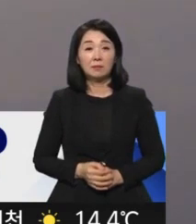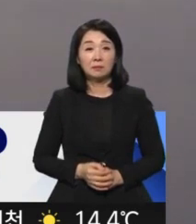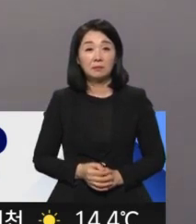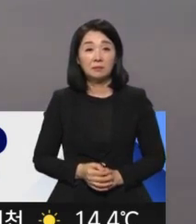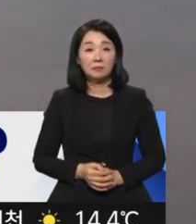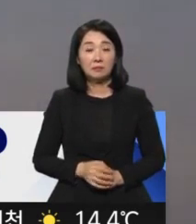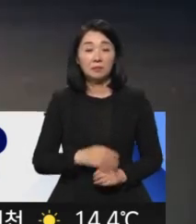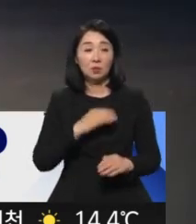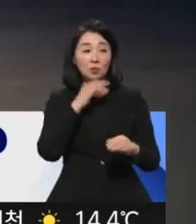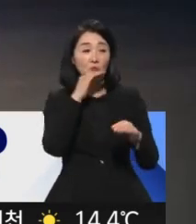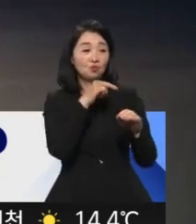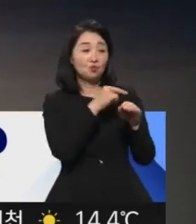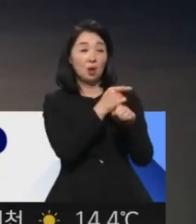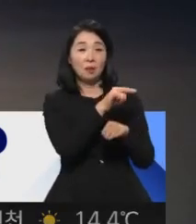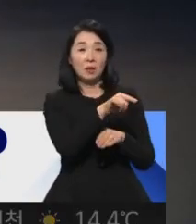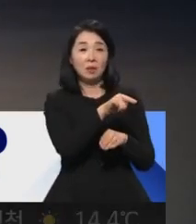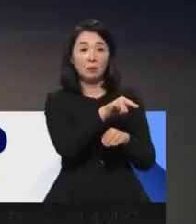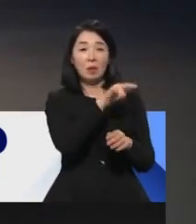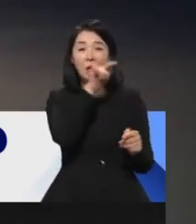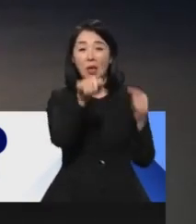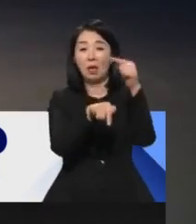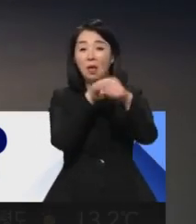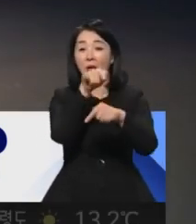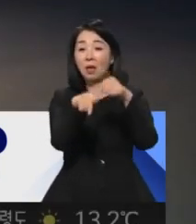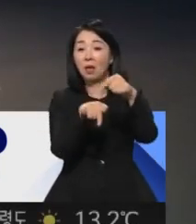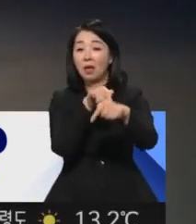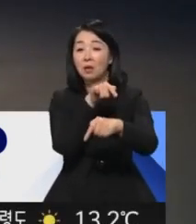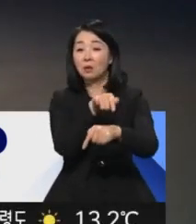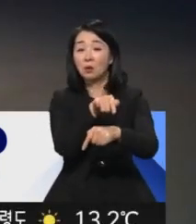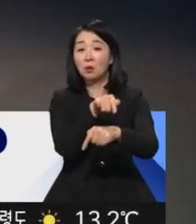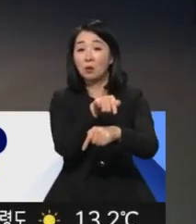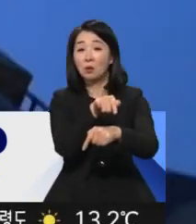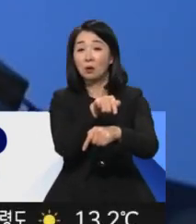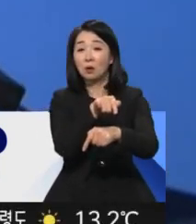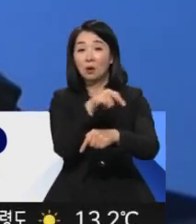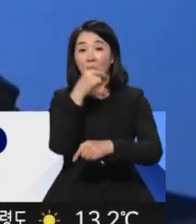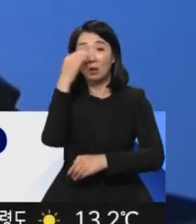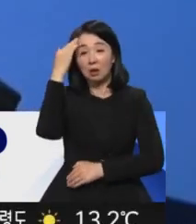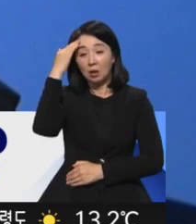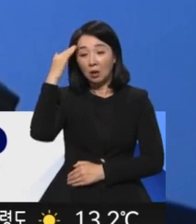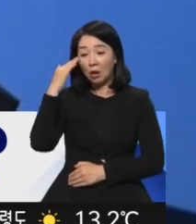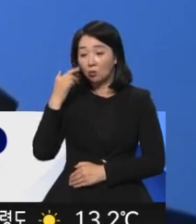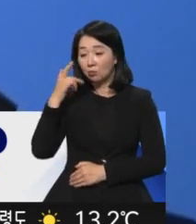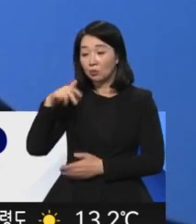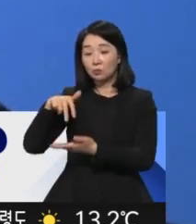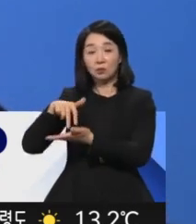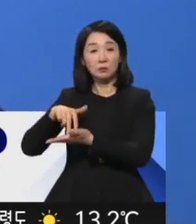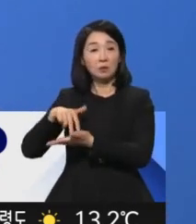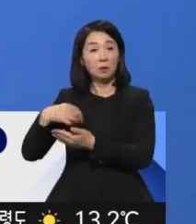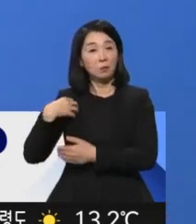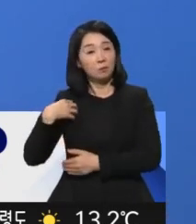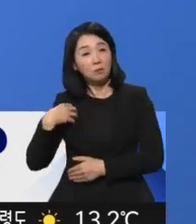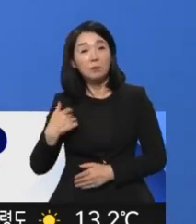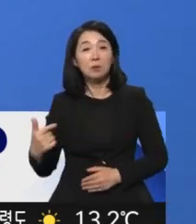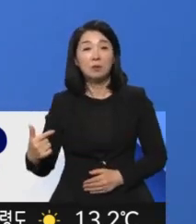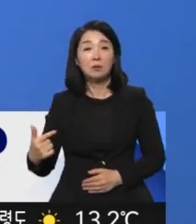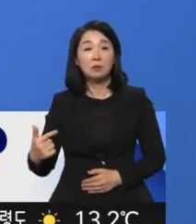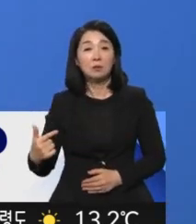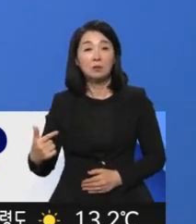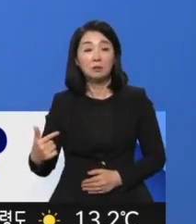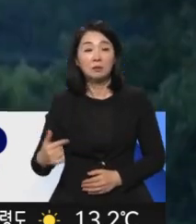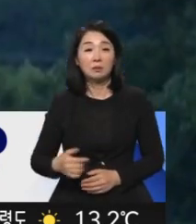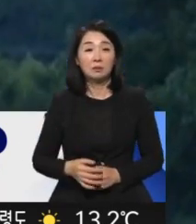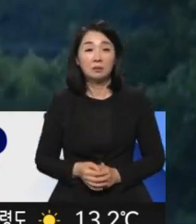그 북한의 계속적인 도발은 상당히 그 한미 당국에게는 부담스러운 것이고 네.